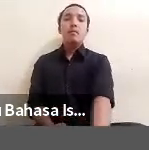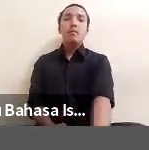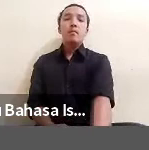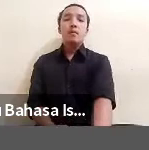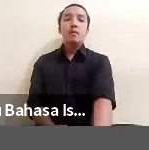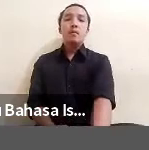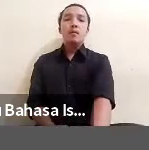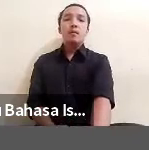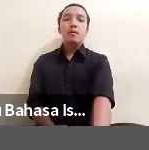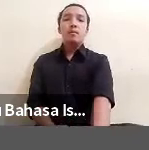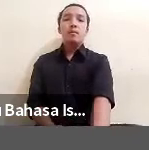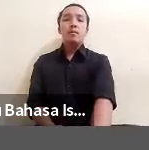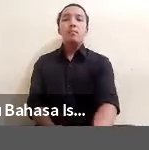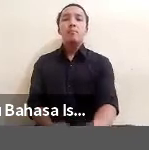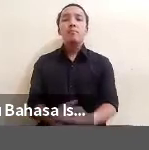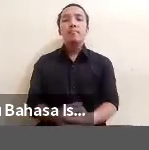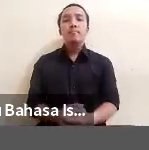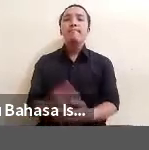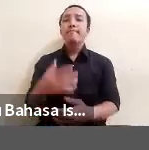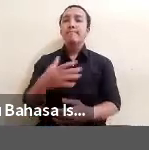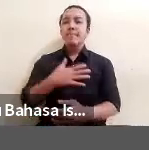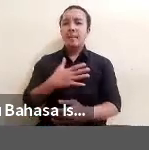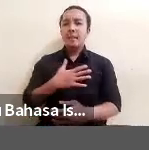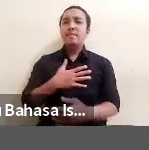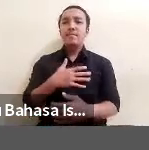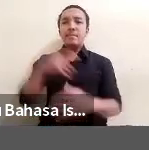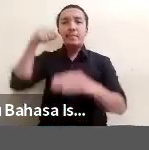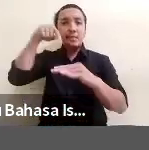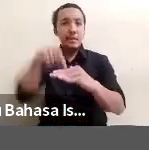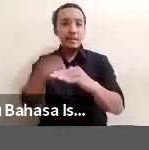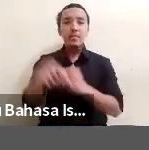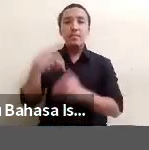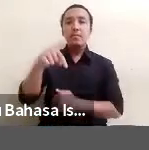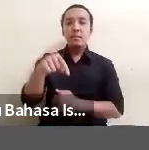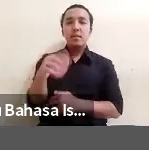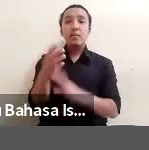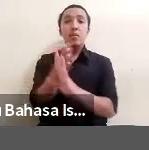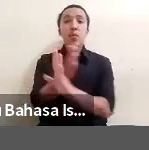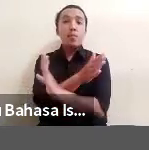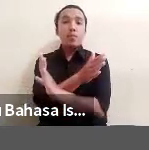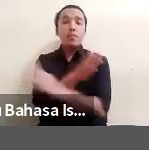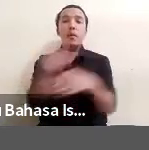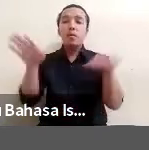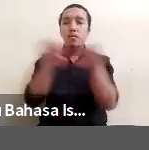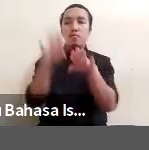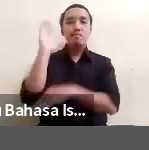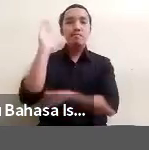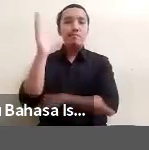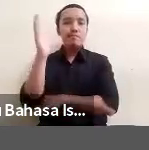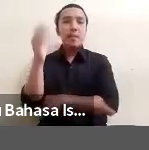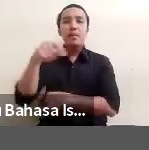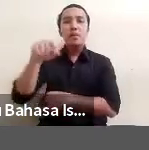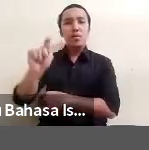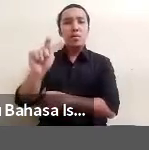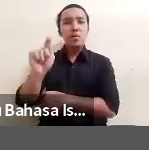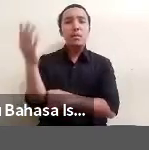Nah, yang saya ingin tekankan di sini sebelum paparan saya tutup adalah benar yang dikatakan oleh Pak